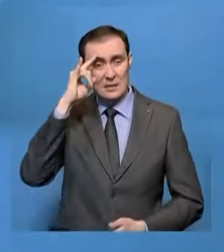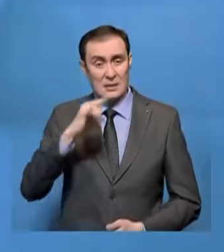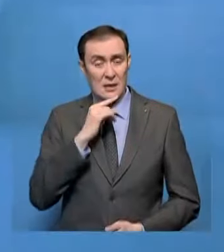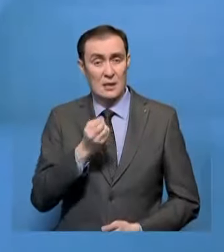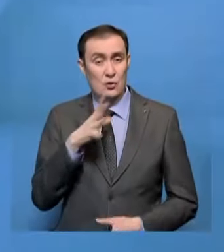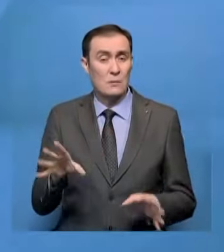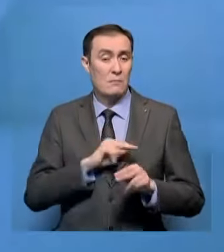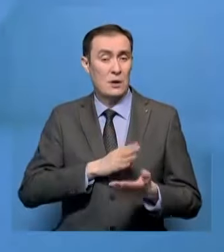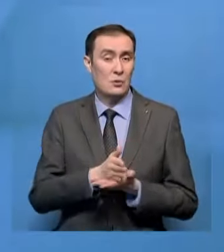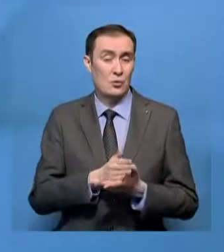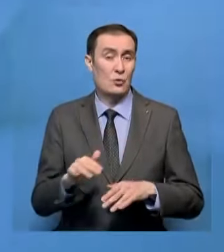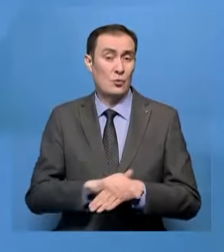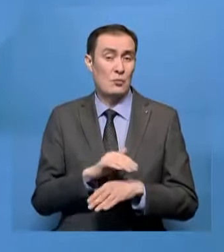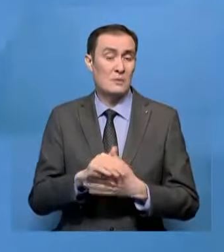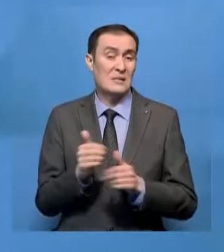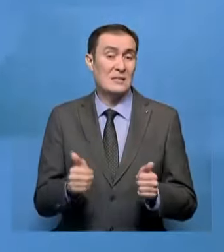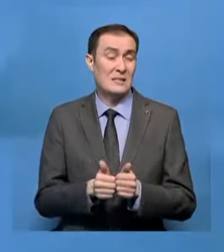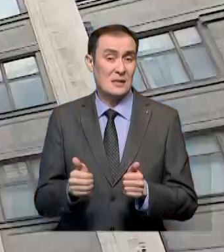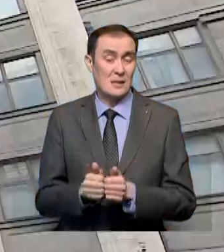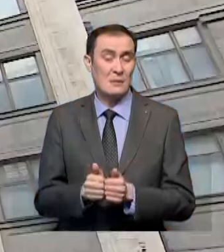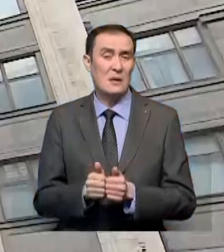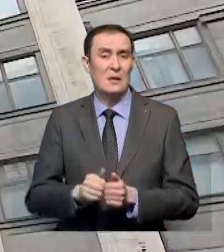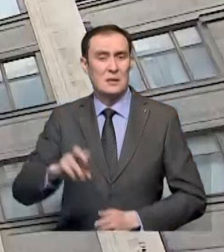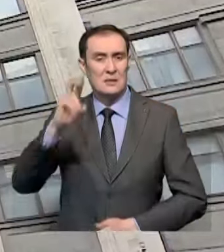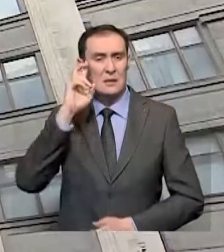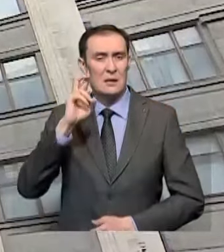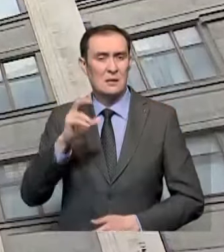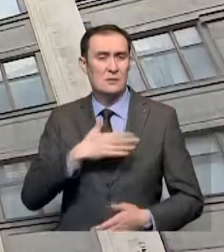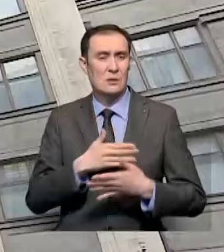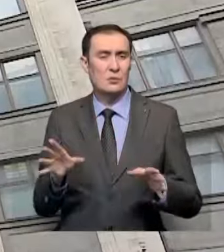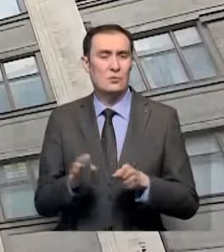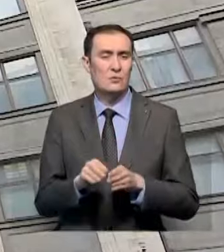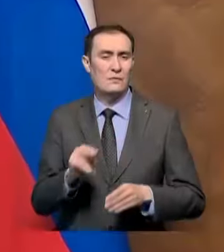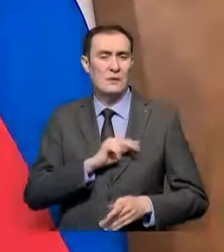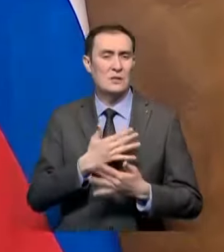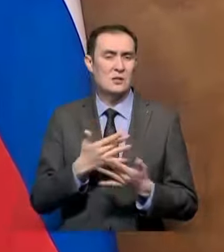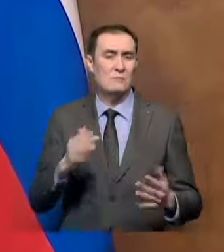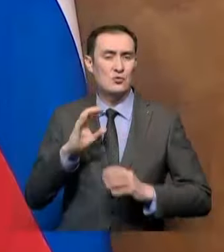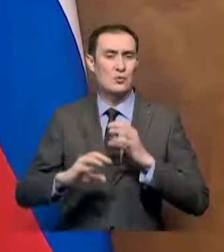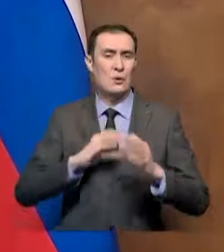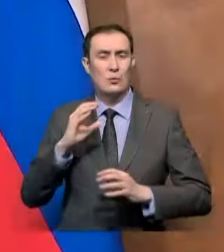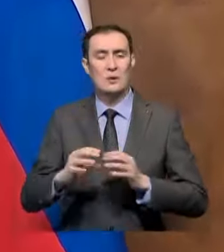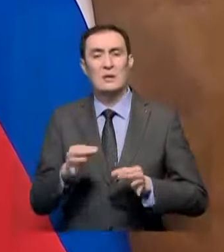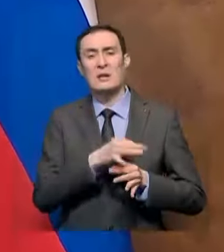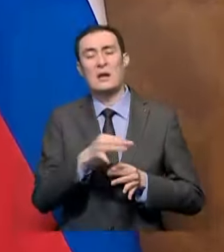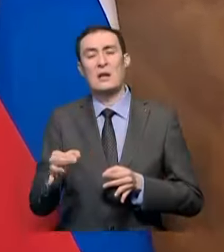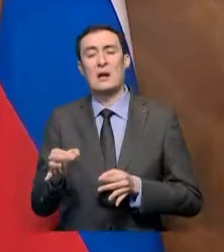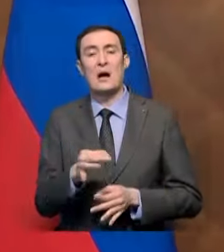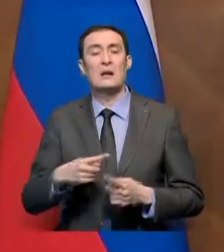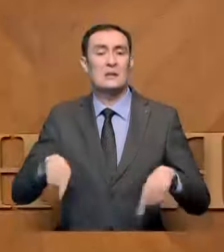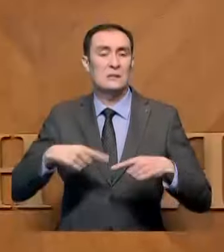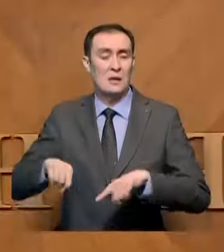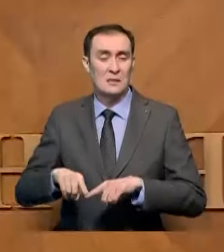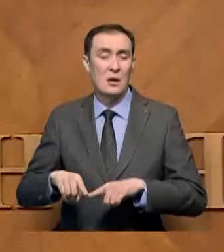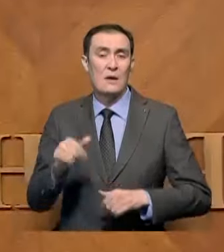Казахстана надёжным партнёрам и добрым соседом страны активно сотрудничают в рамках различных международных и региональных организаций